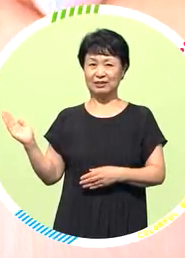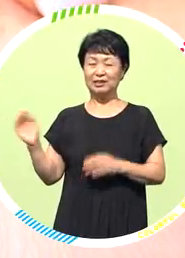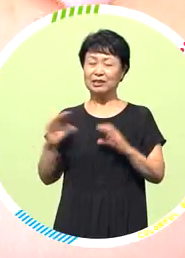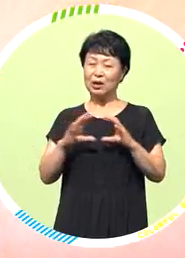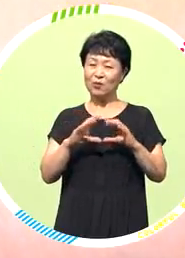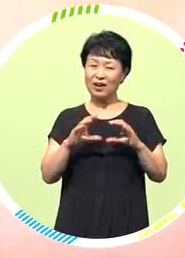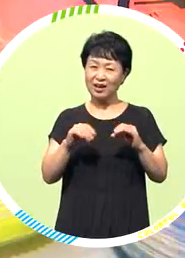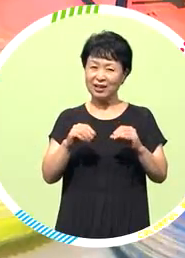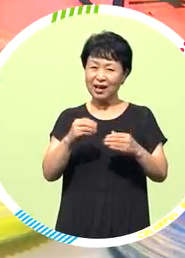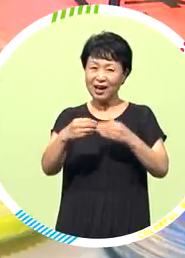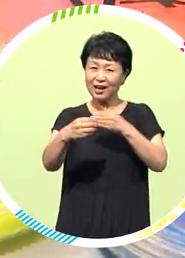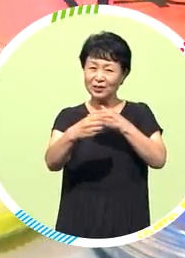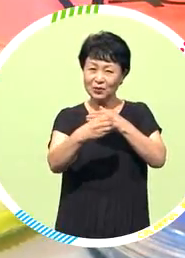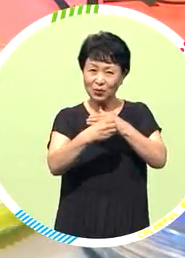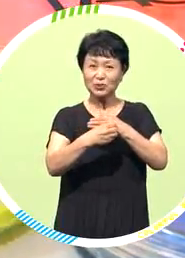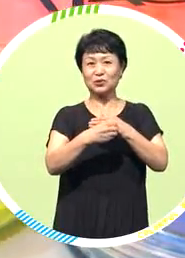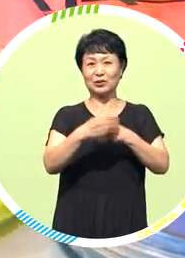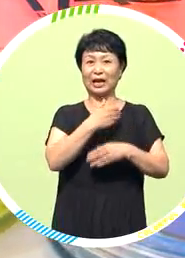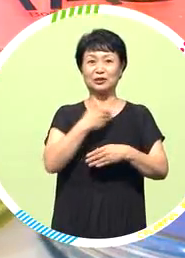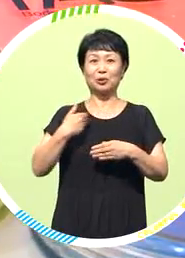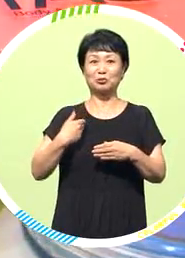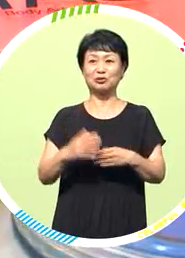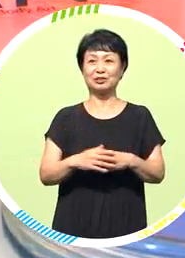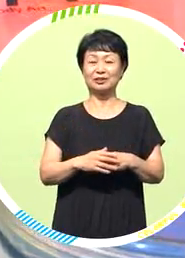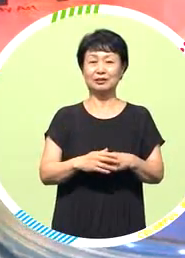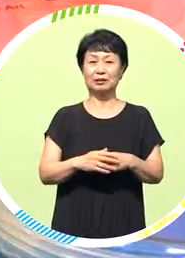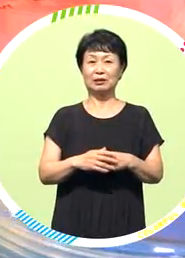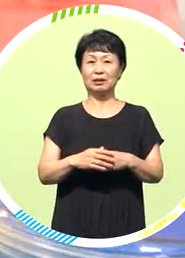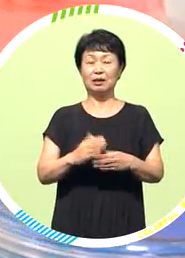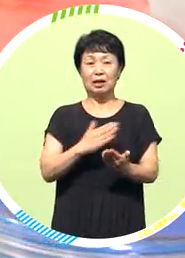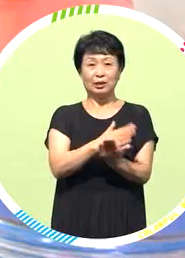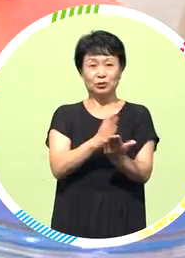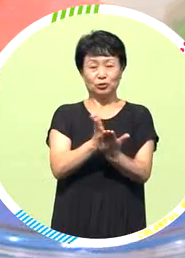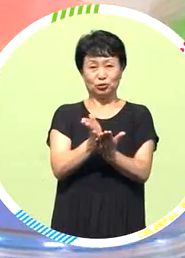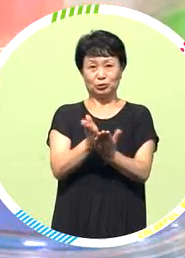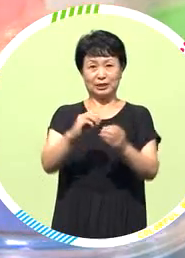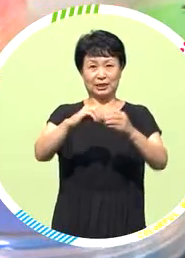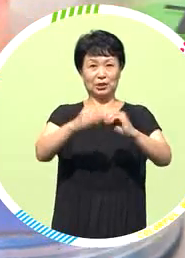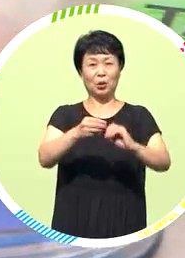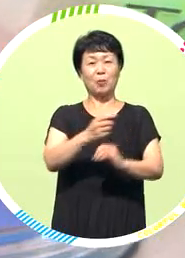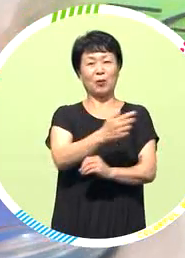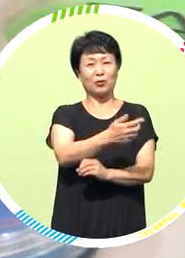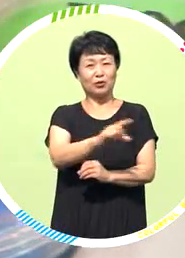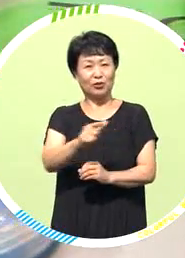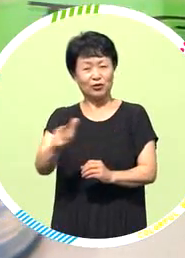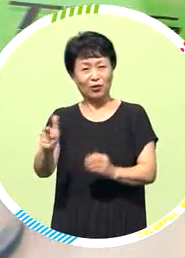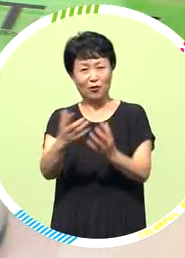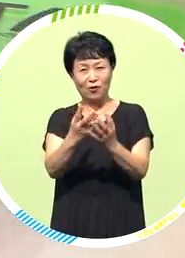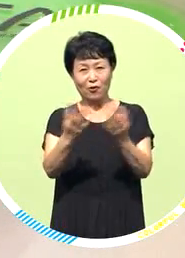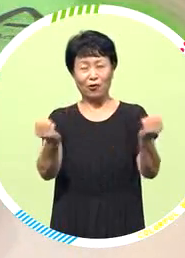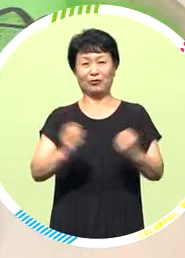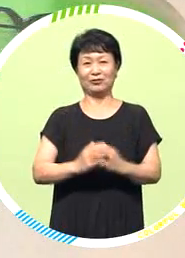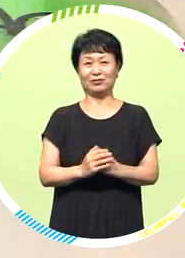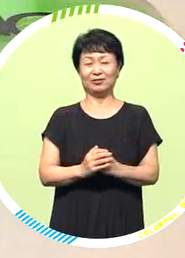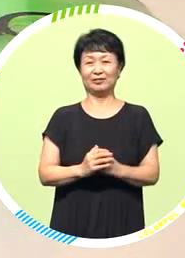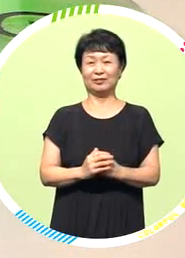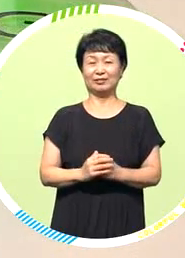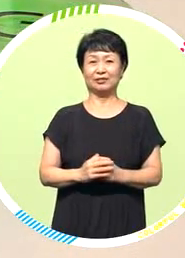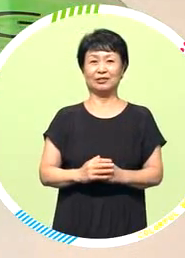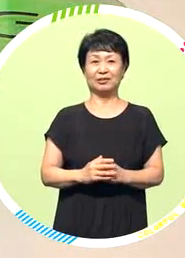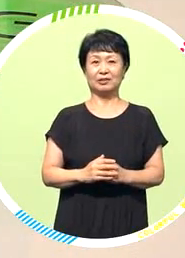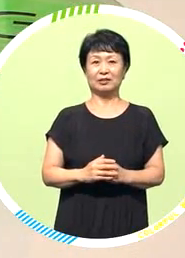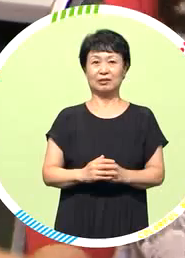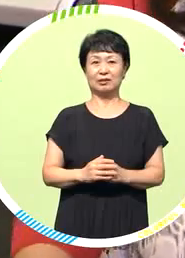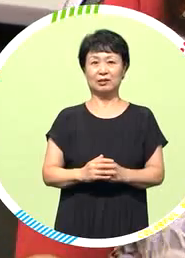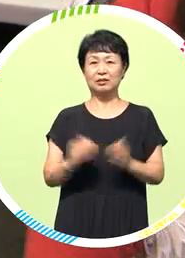きれい、 できるわけですよ。でペイント用の絵の具はですね、種類も本当豊富で、もう色もねテンション上がりますよね。